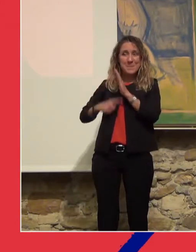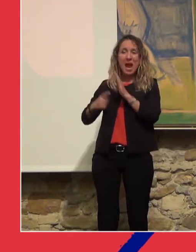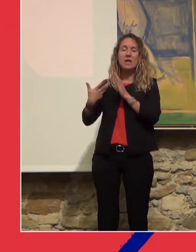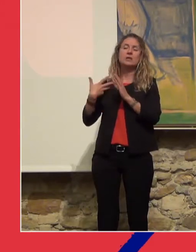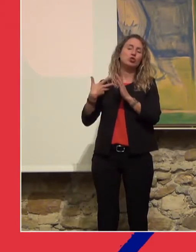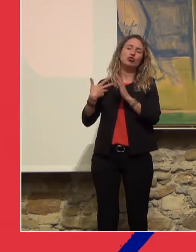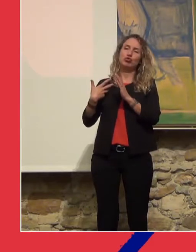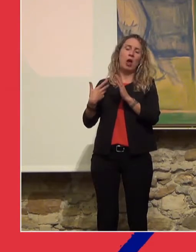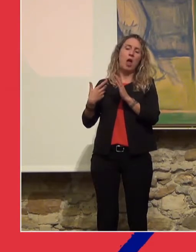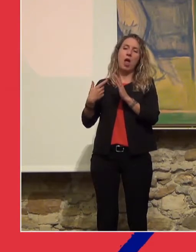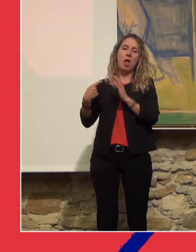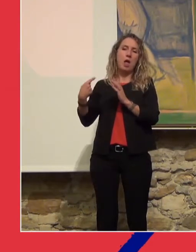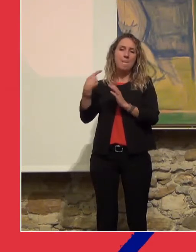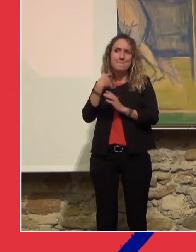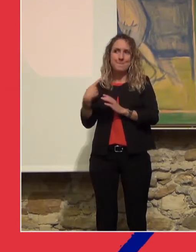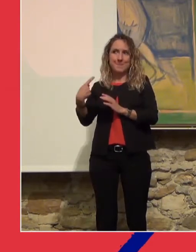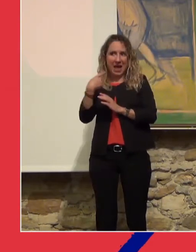ha guadagnato la fiducia dei più.